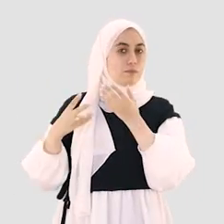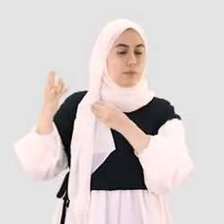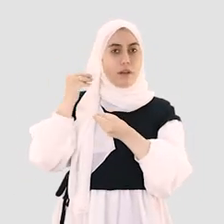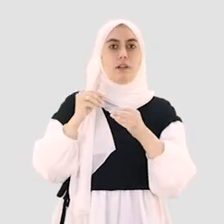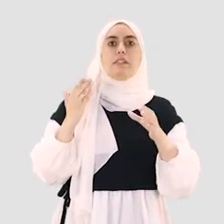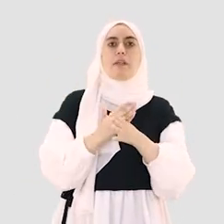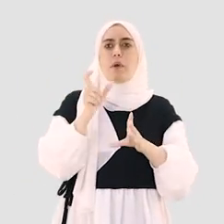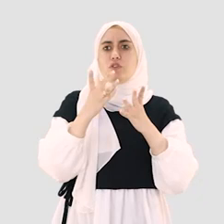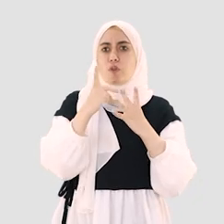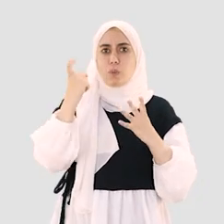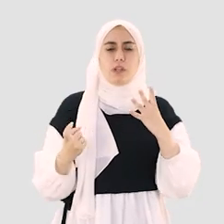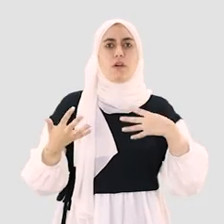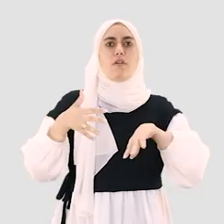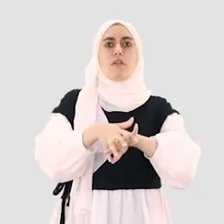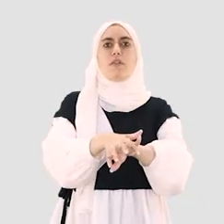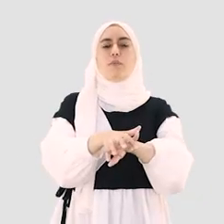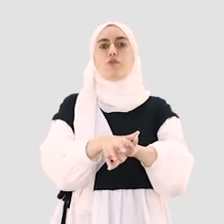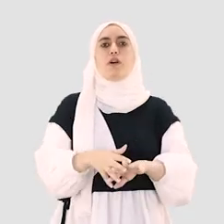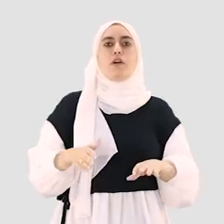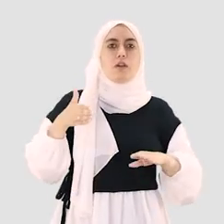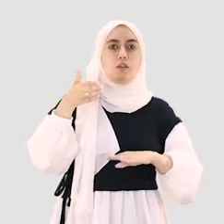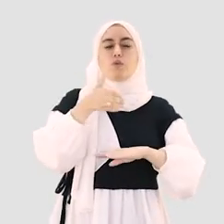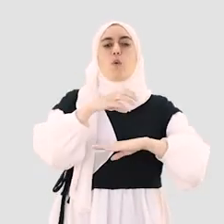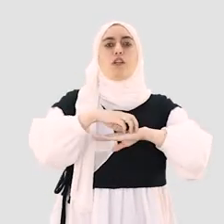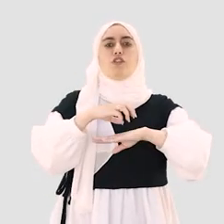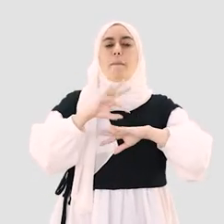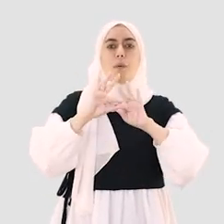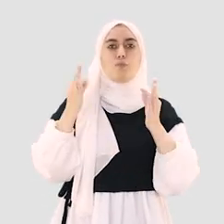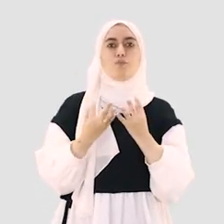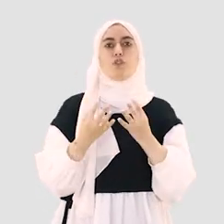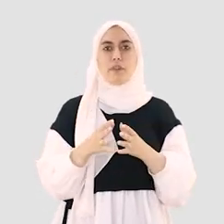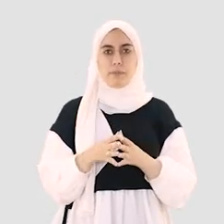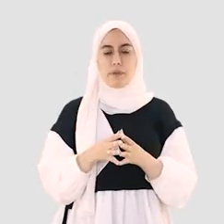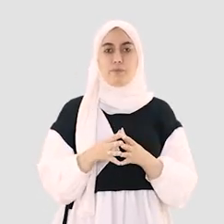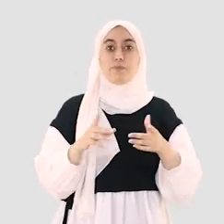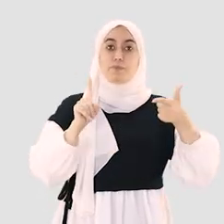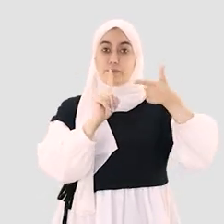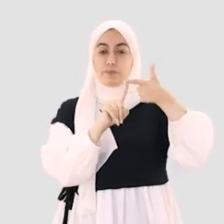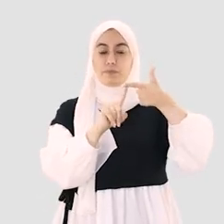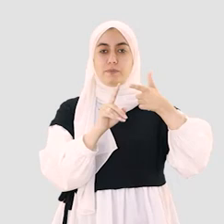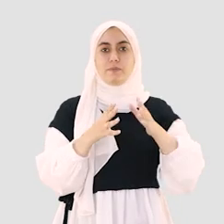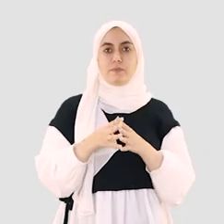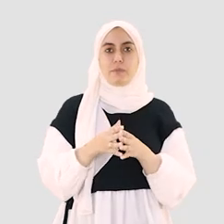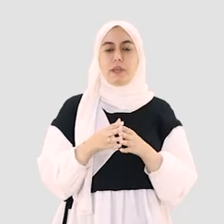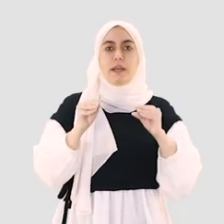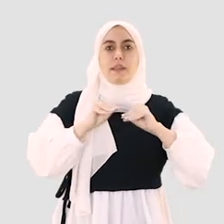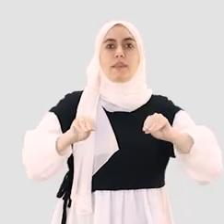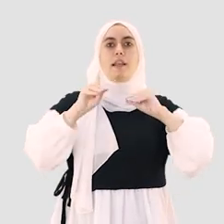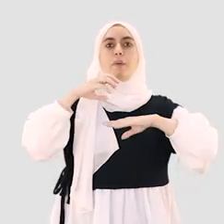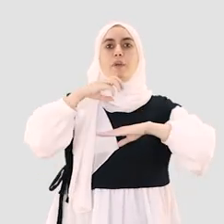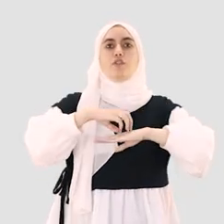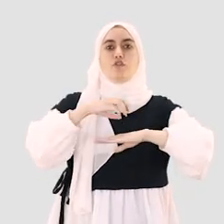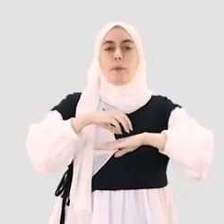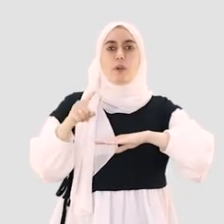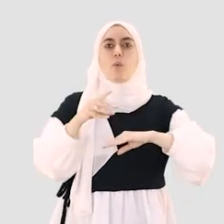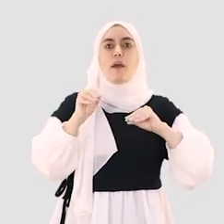الراجعه لضمان دمج الاشخاص ذوي الاعاقه في المجتمع الجامعي المحور الثاني التعليم